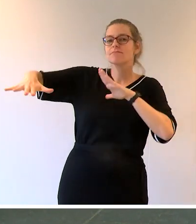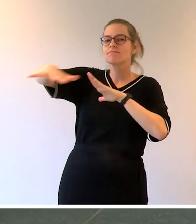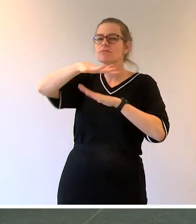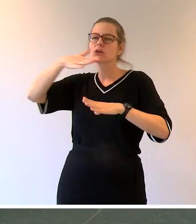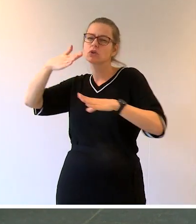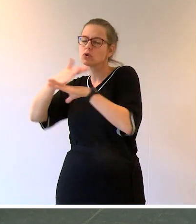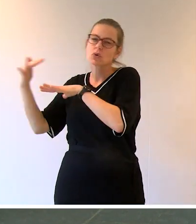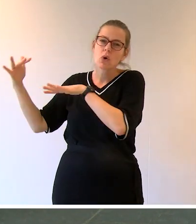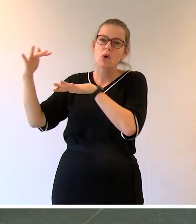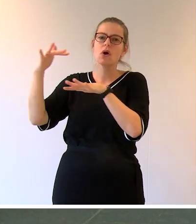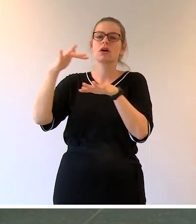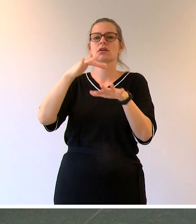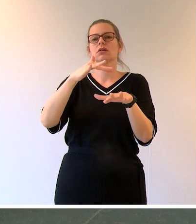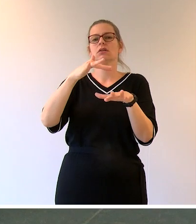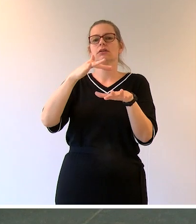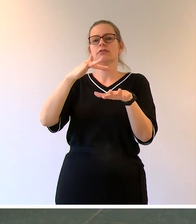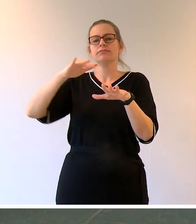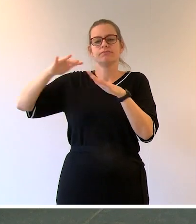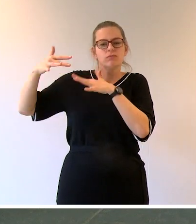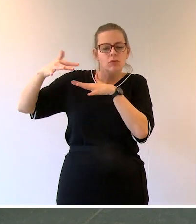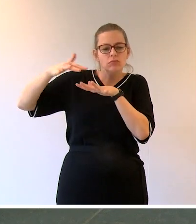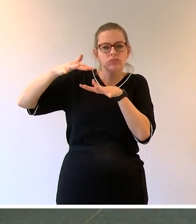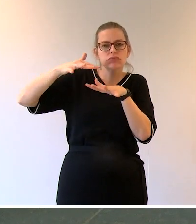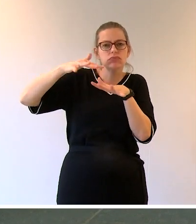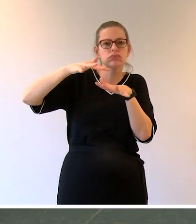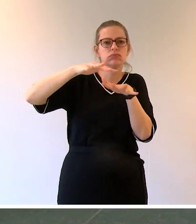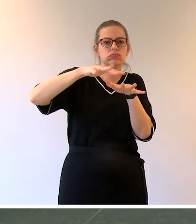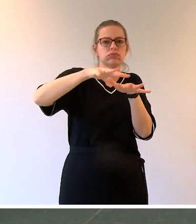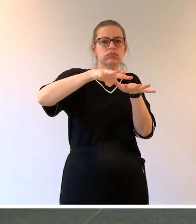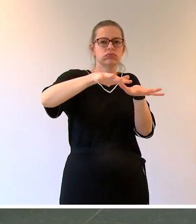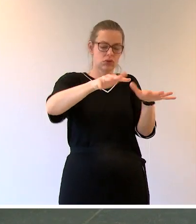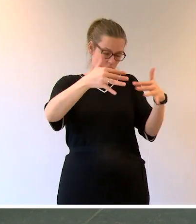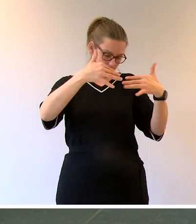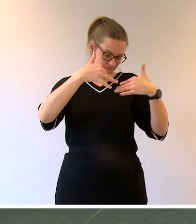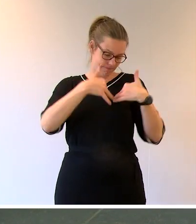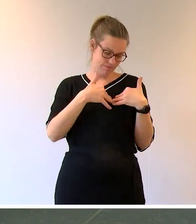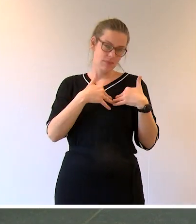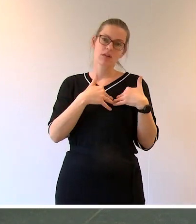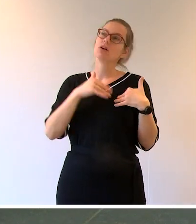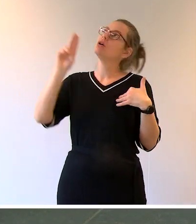door. Dringt door ook tot in ons hart.